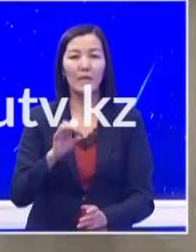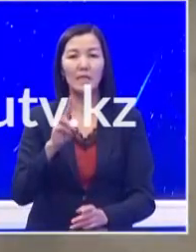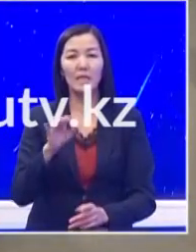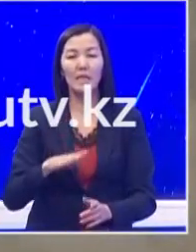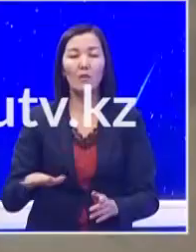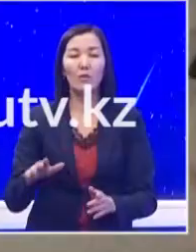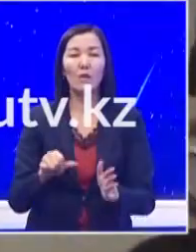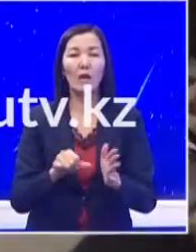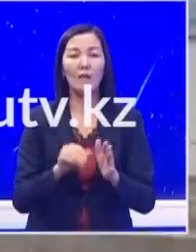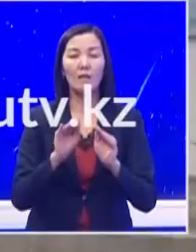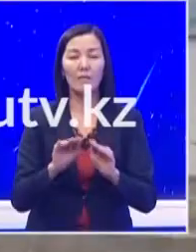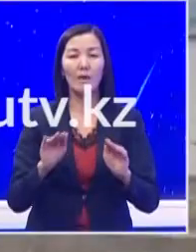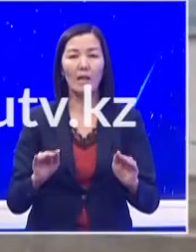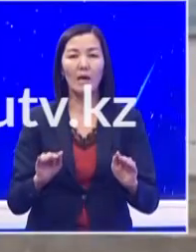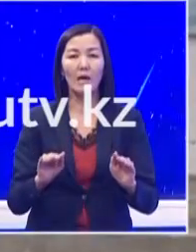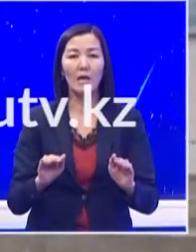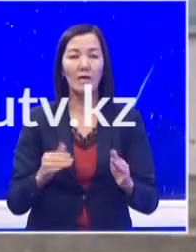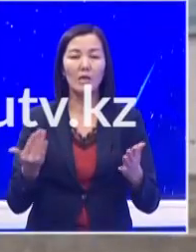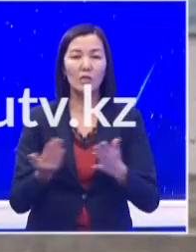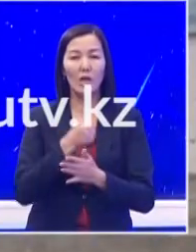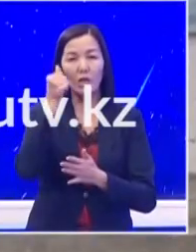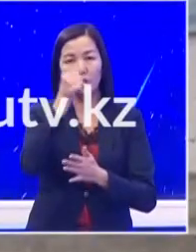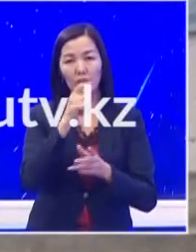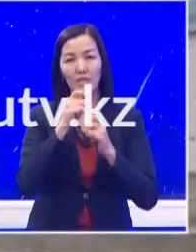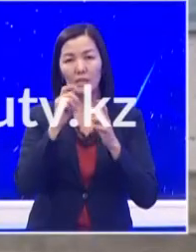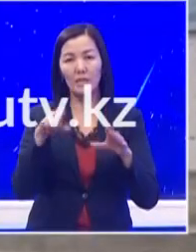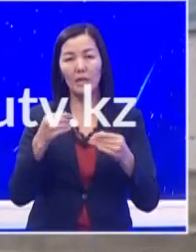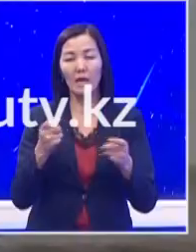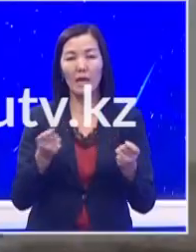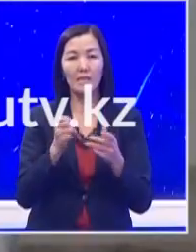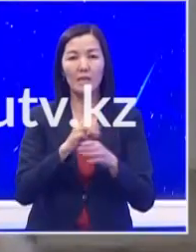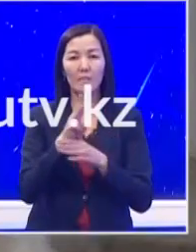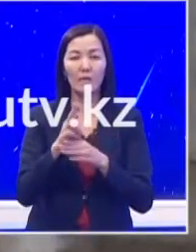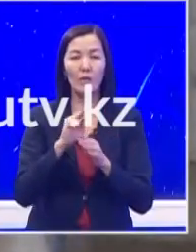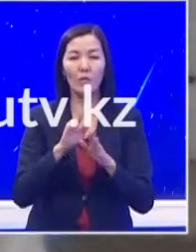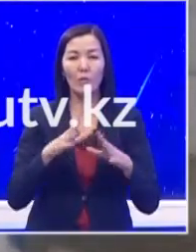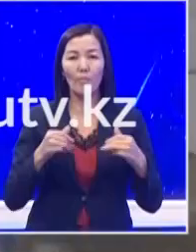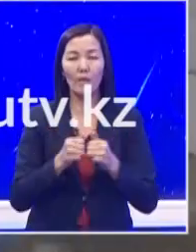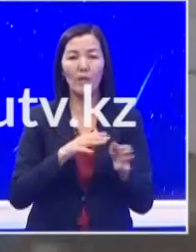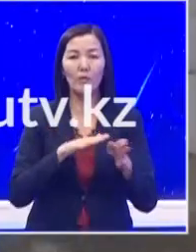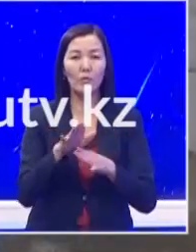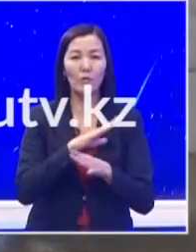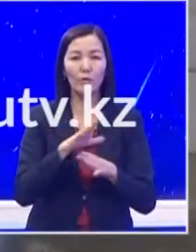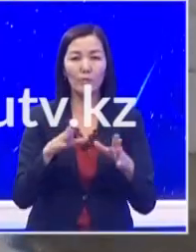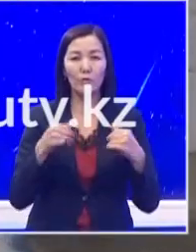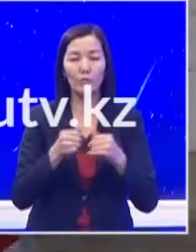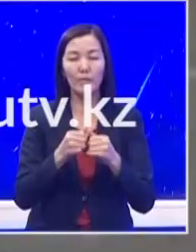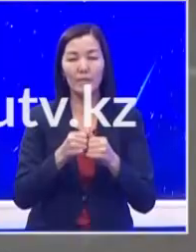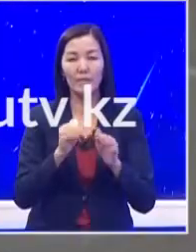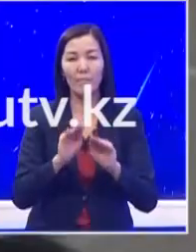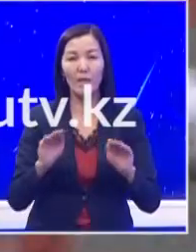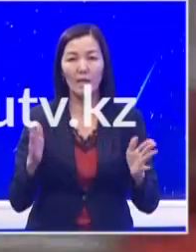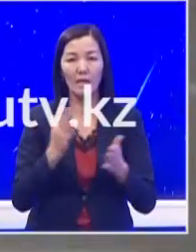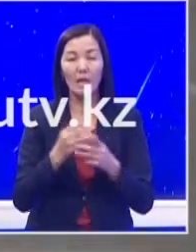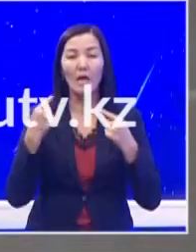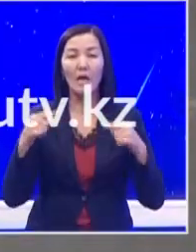бойынша 6 балаға президенттің жаңа жылдық сыйлығы берілді. Олар аз қамтылған, көпбалалы және толық емес отбасылардан шыққан. Сонымен қатар